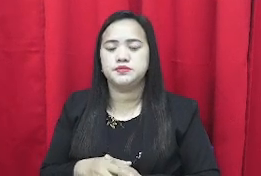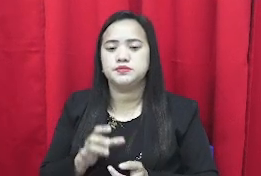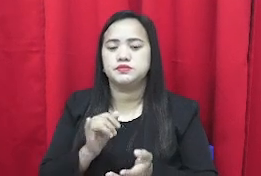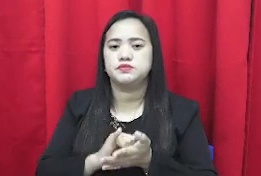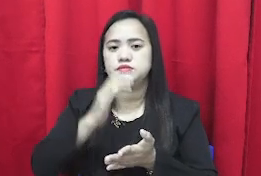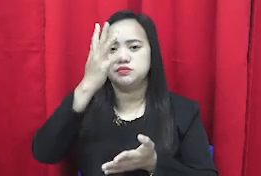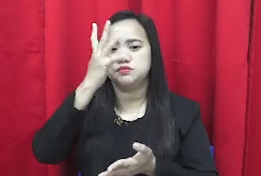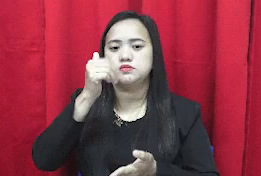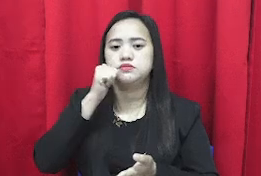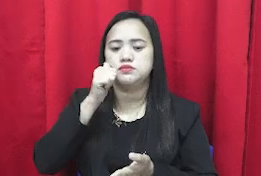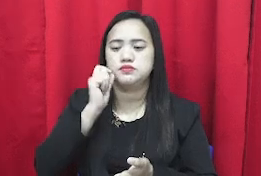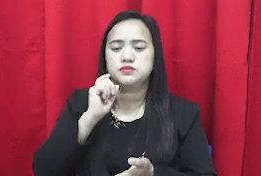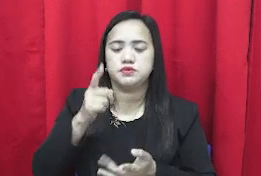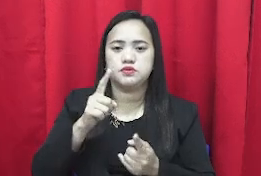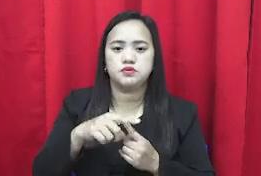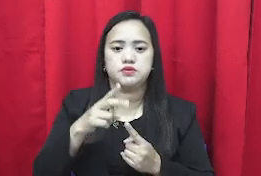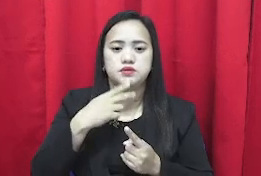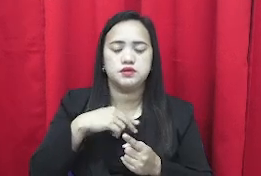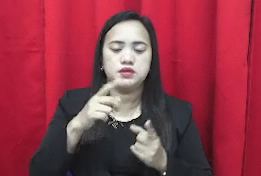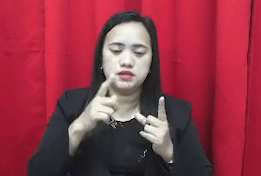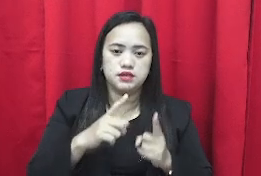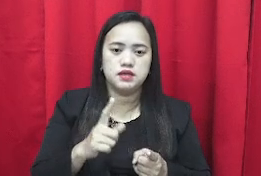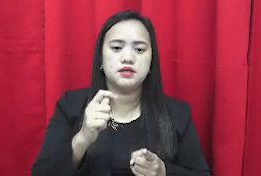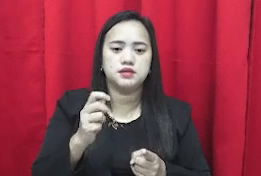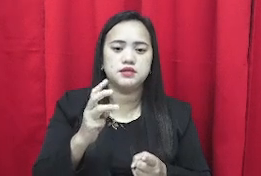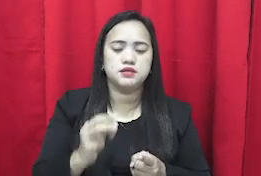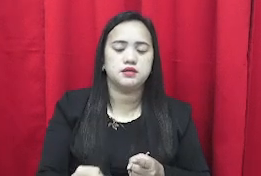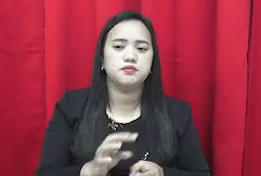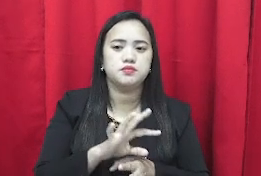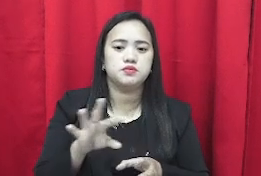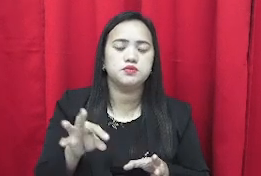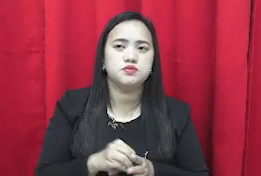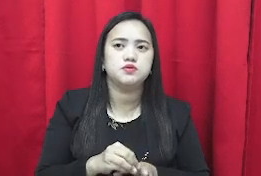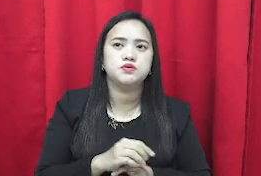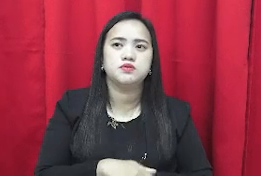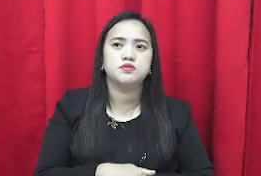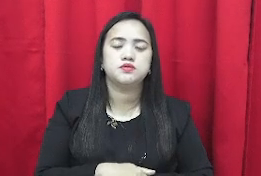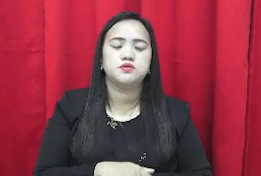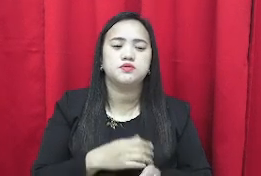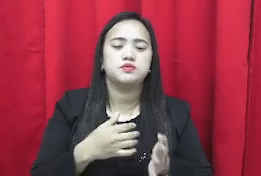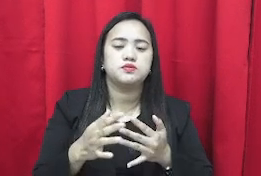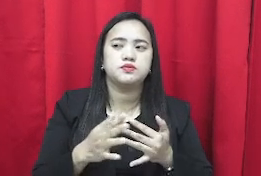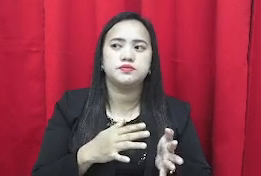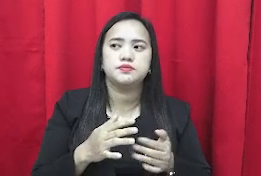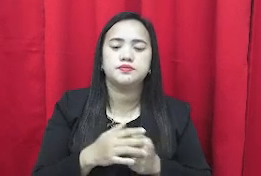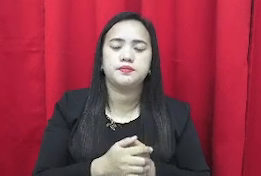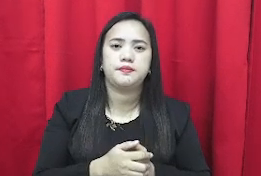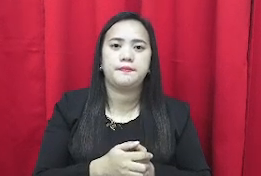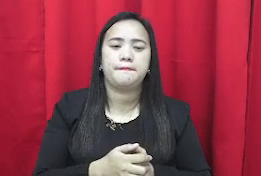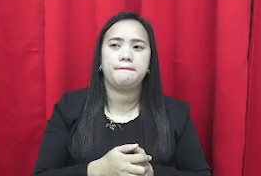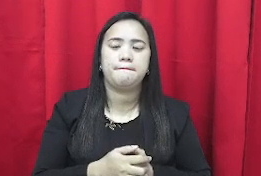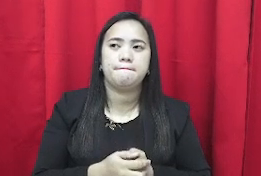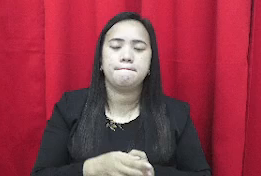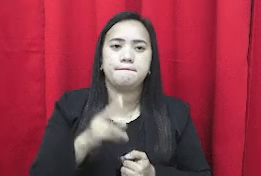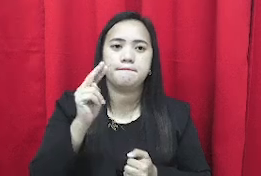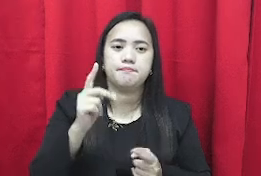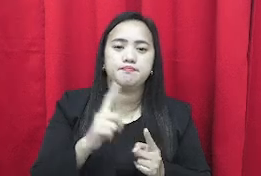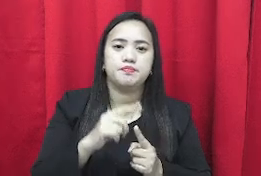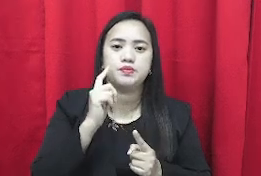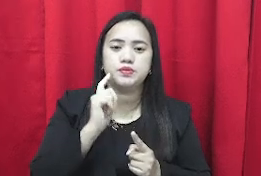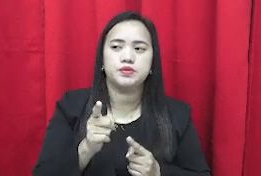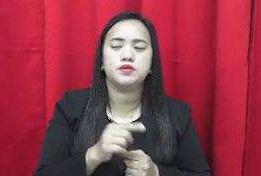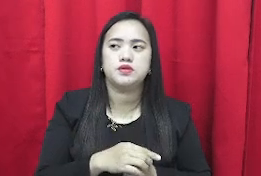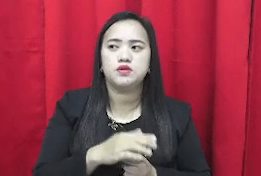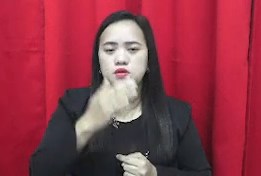sinasabi ito sa inyo mga kapatid let them join Yeah let them join good What's 155 Yun nga dini-discuss ni sir Rudy kanina e alam niya yung